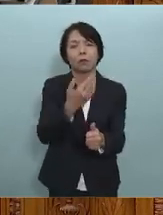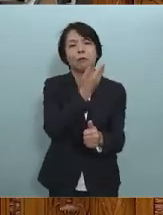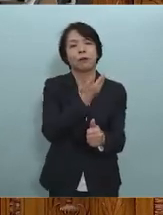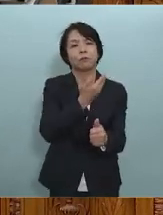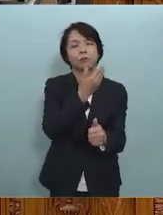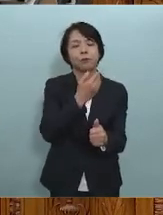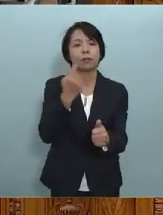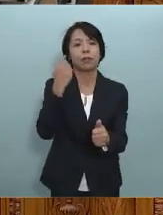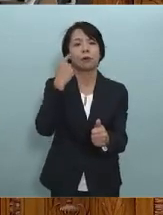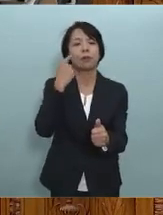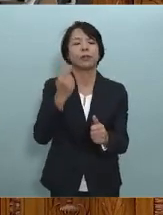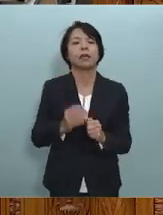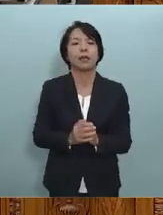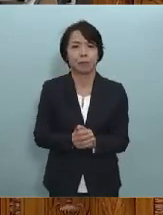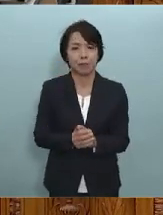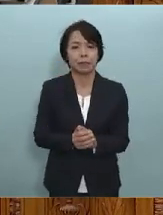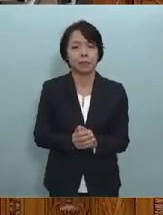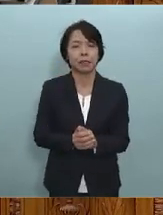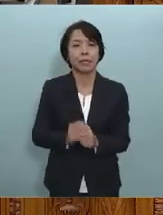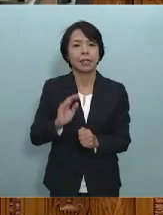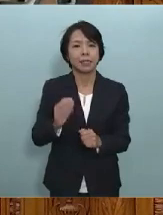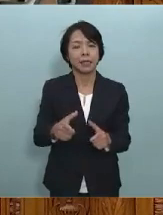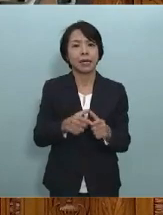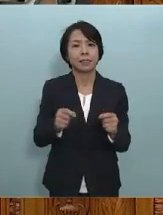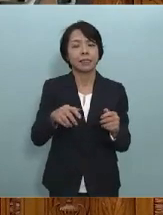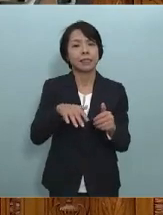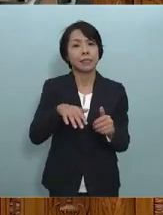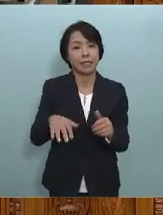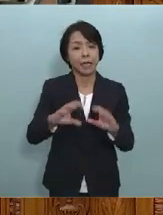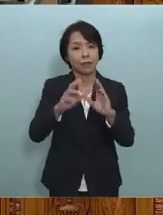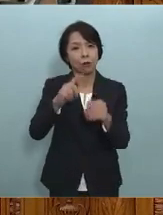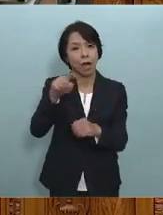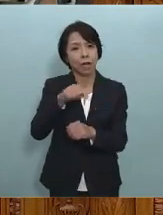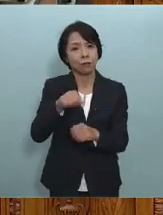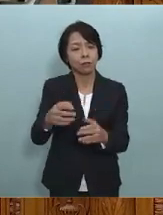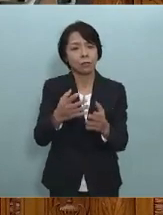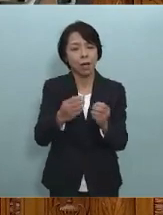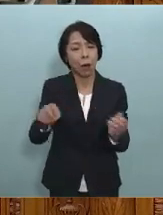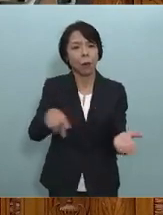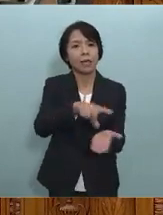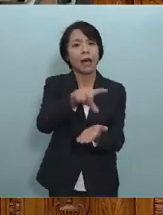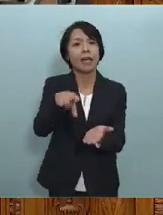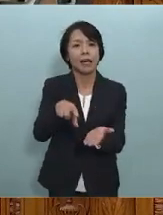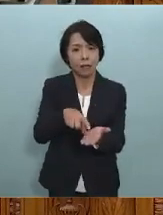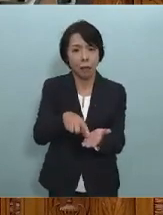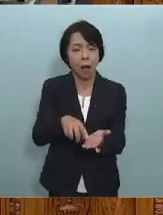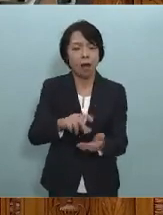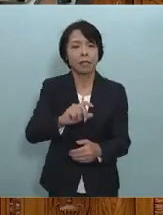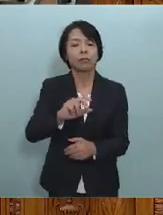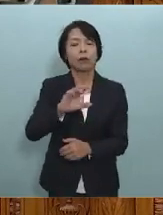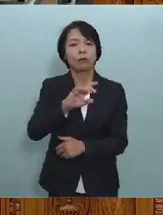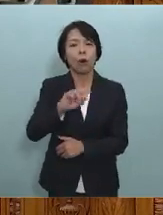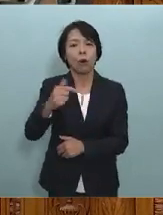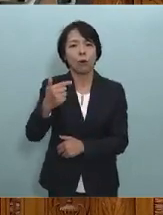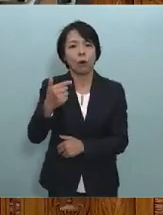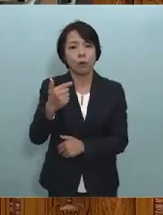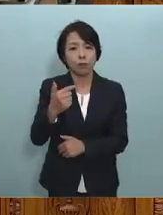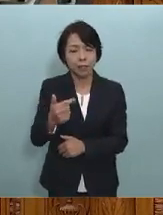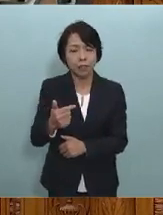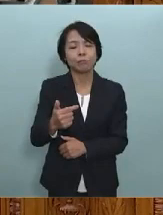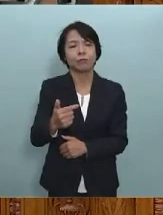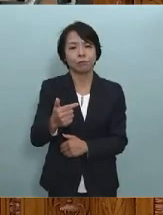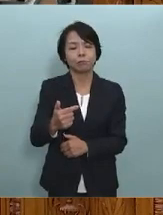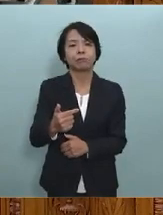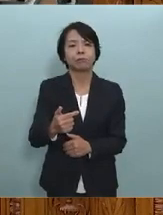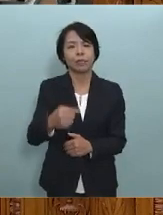ますしかし日経の外国人が多いあるエリアでは義務教育に修学できていない